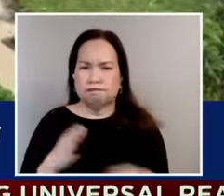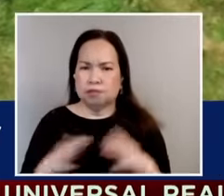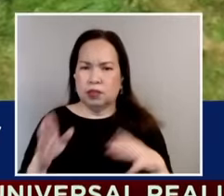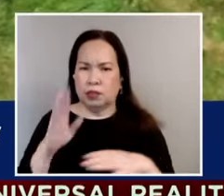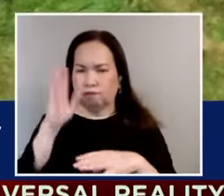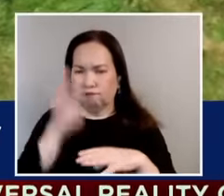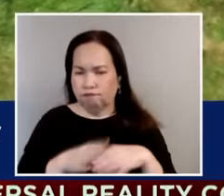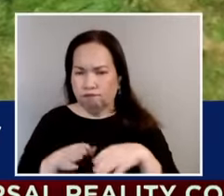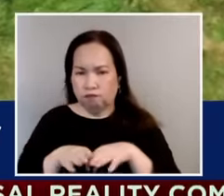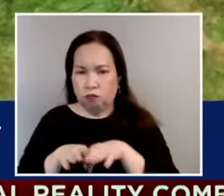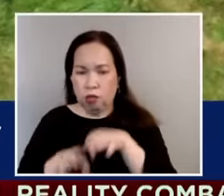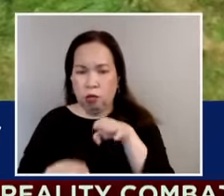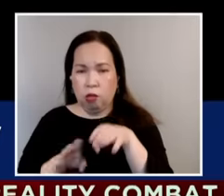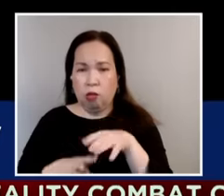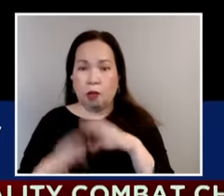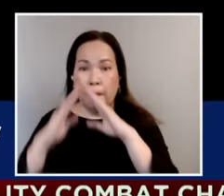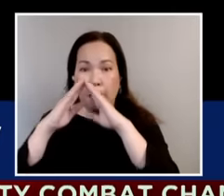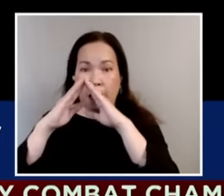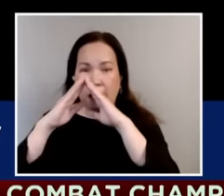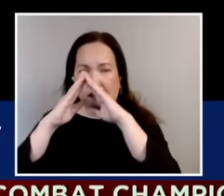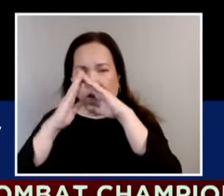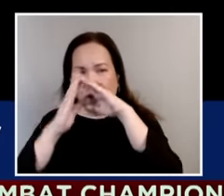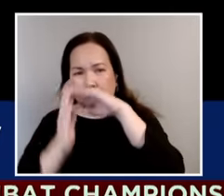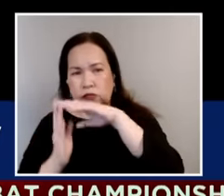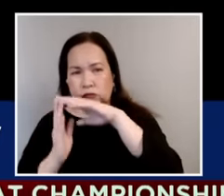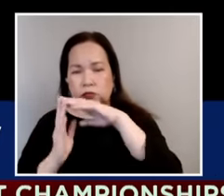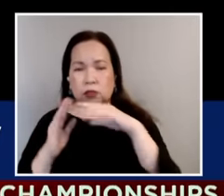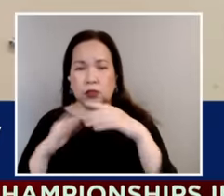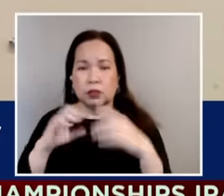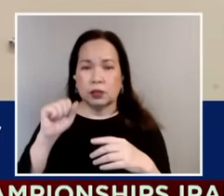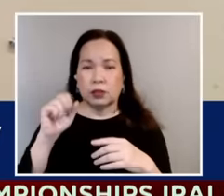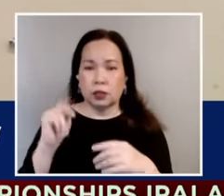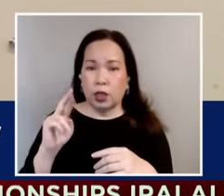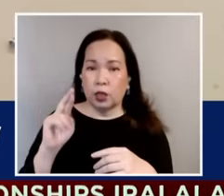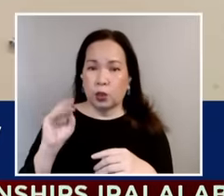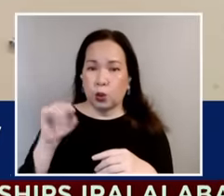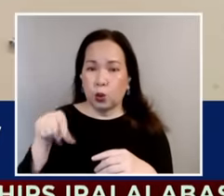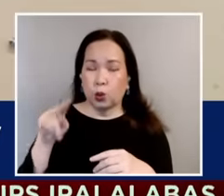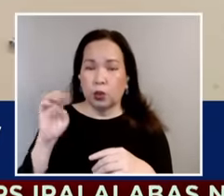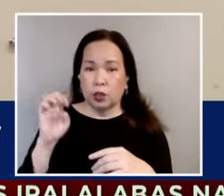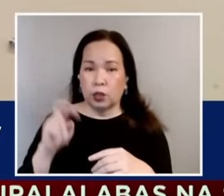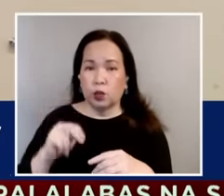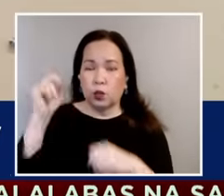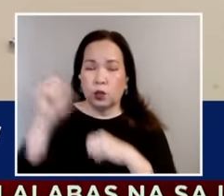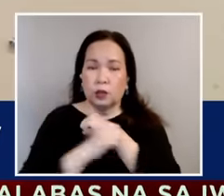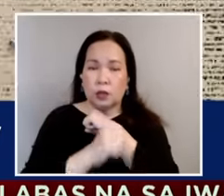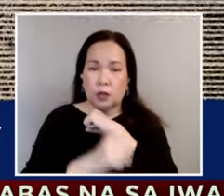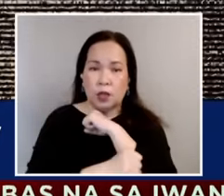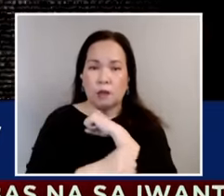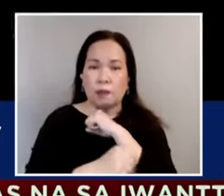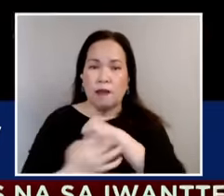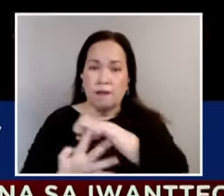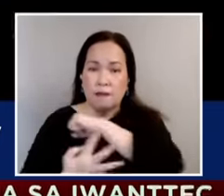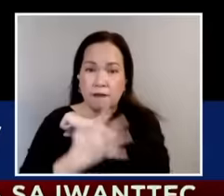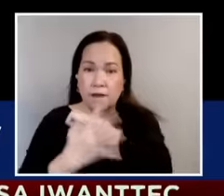Napinsala rin ang mga bahay at kalsada sa San Roque, Northern Samar. Lubog sa baha ang mga palayan.